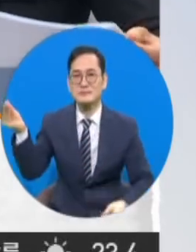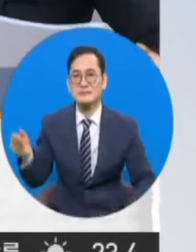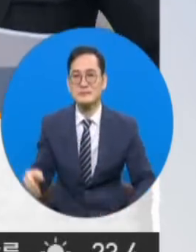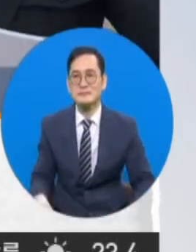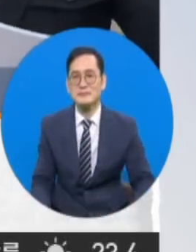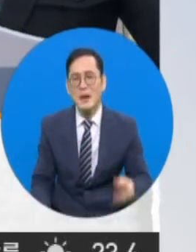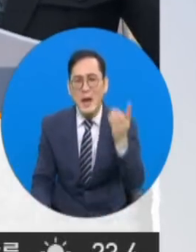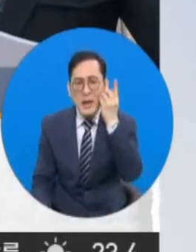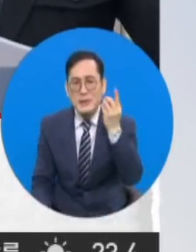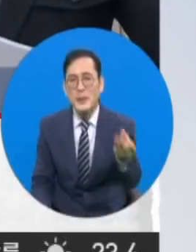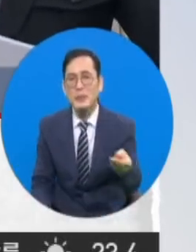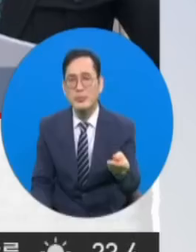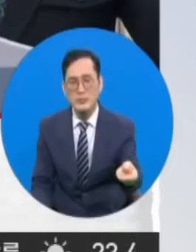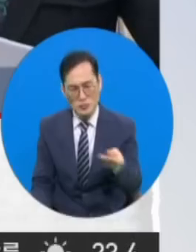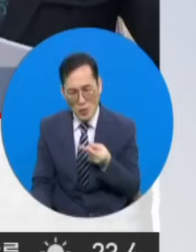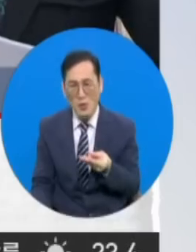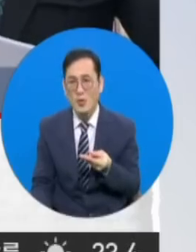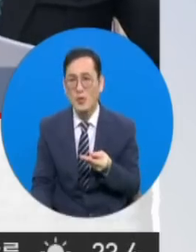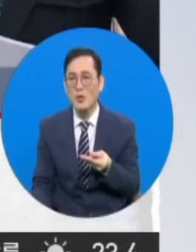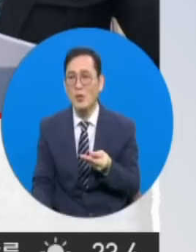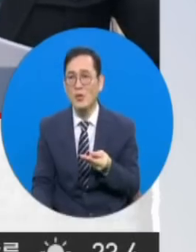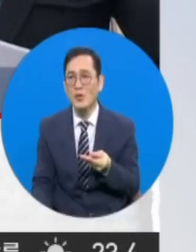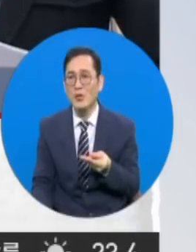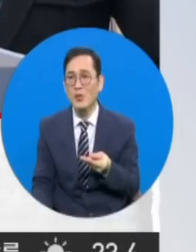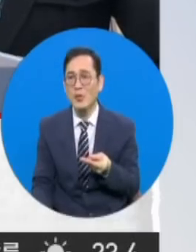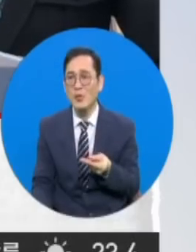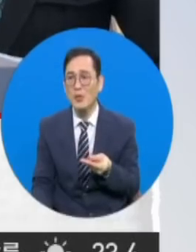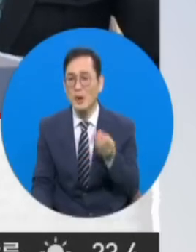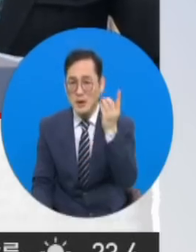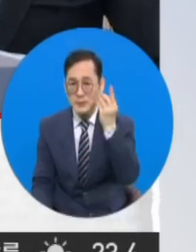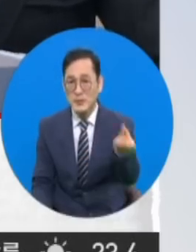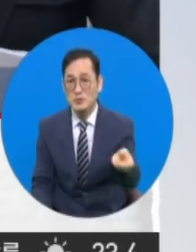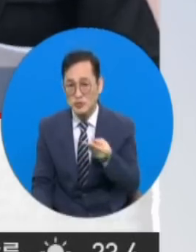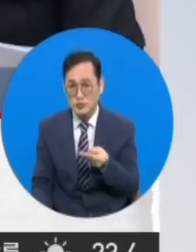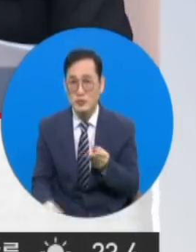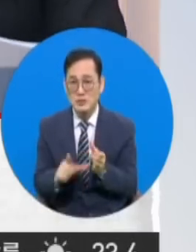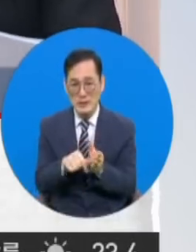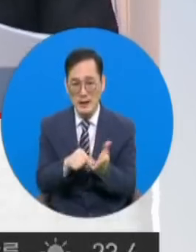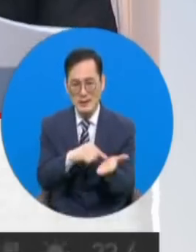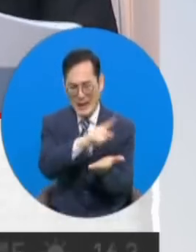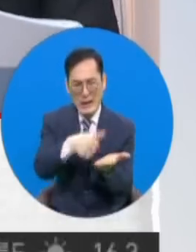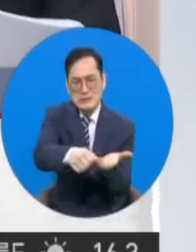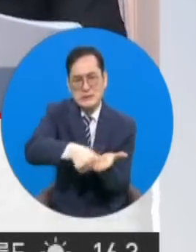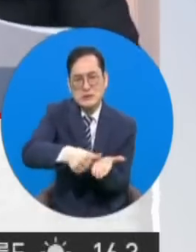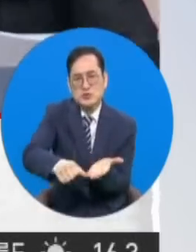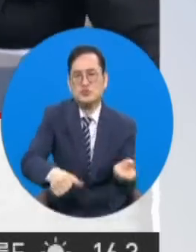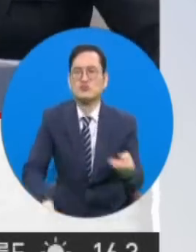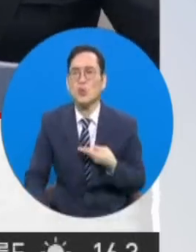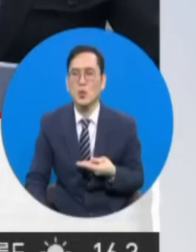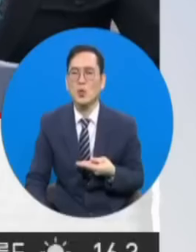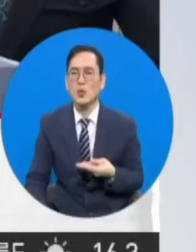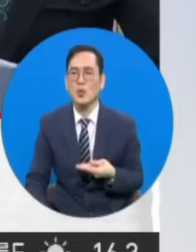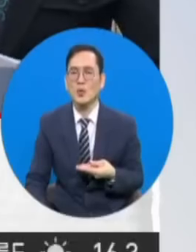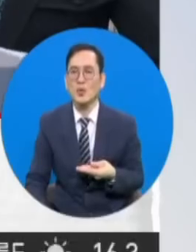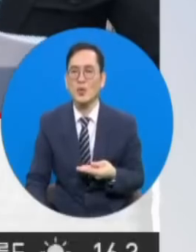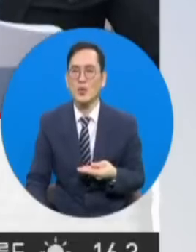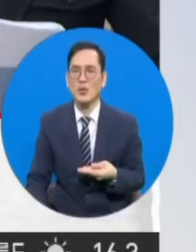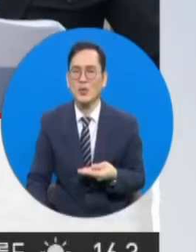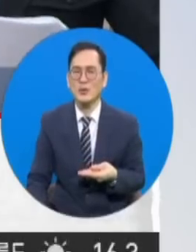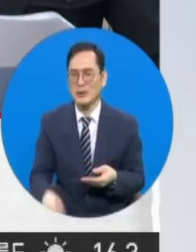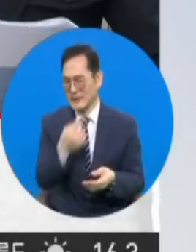그거 다 초기화해서 됐다는 거예요 아 강내고 감사 표정이 휴대전화를 제출했는데 깡통이었다 그렇죠 그리고